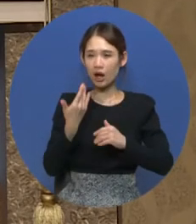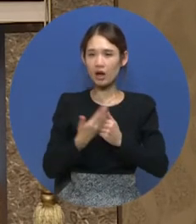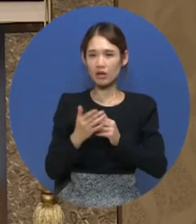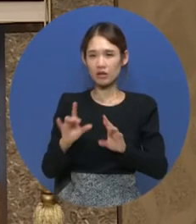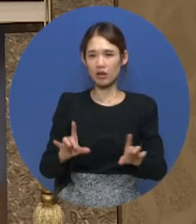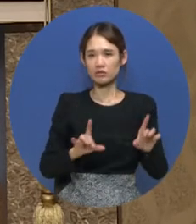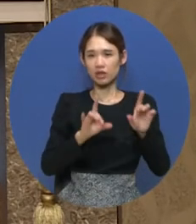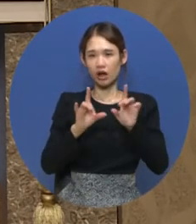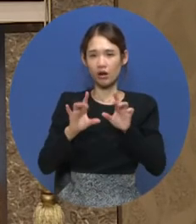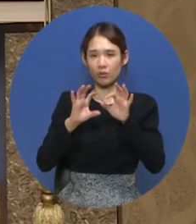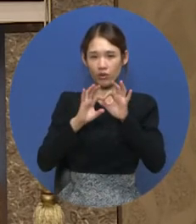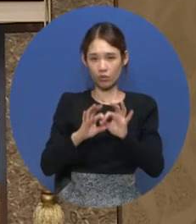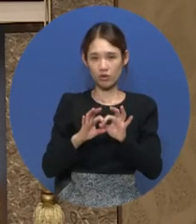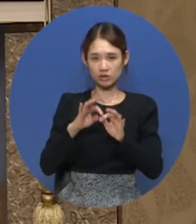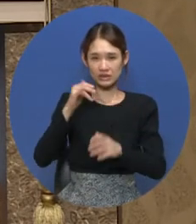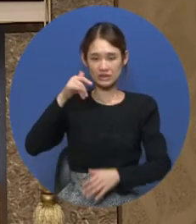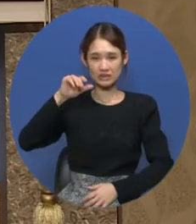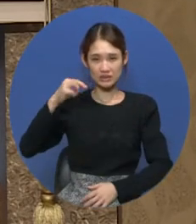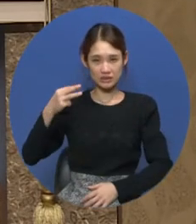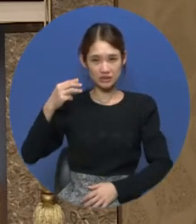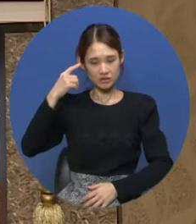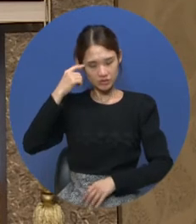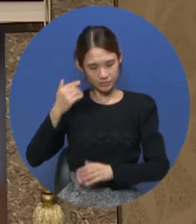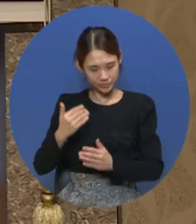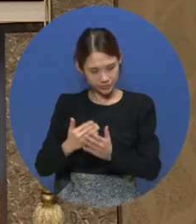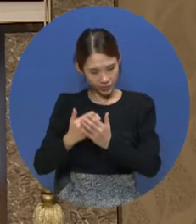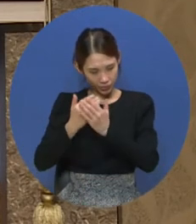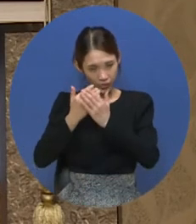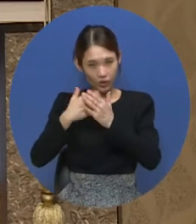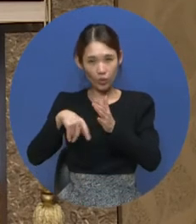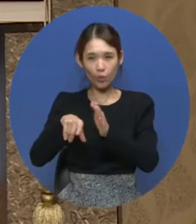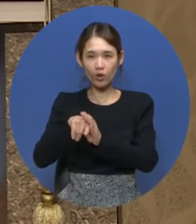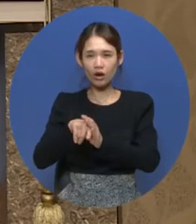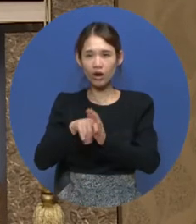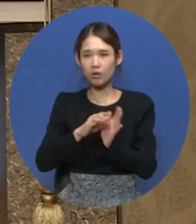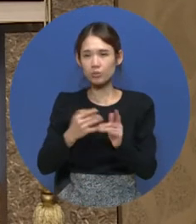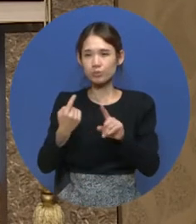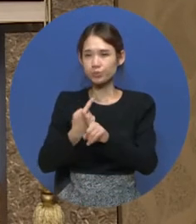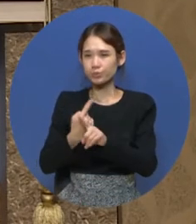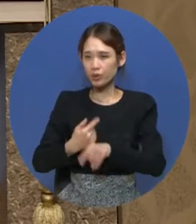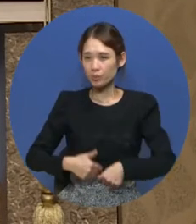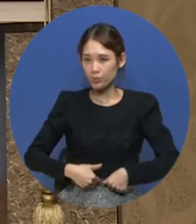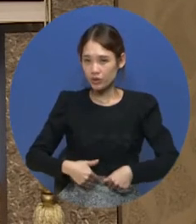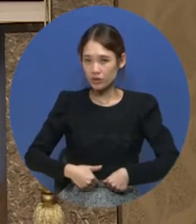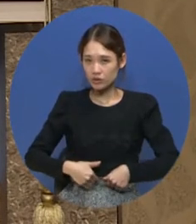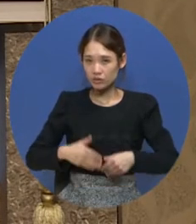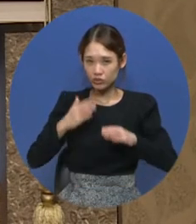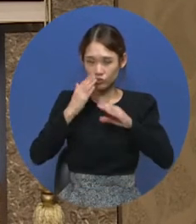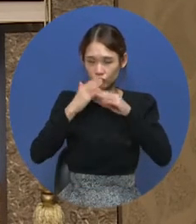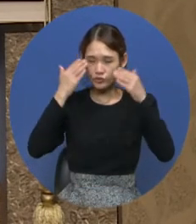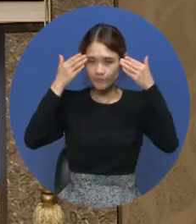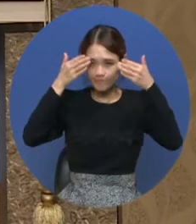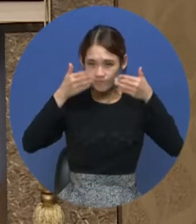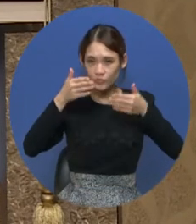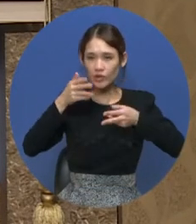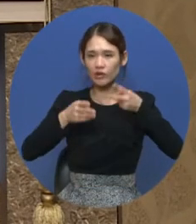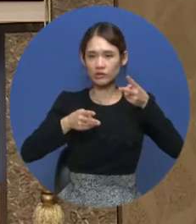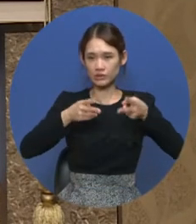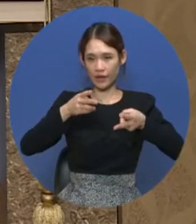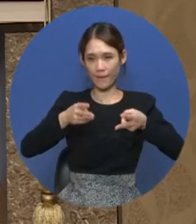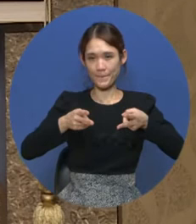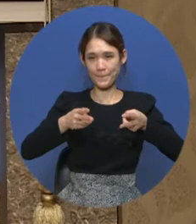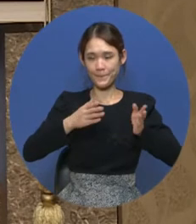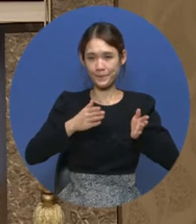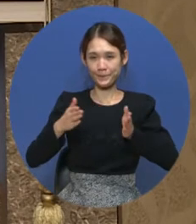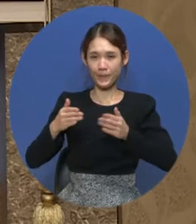대한 질의 이인제 개선을 지금 해야 되겠다 라는 것을 우리가 중점 사업으로 해서 지금 하고